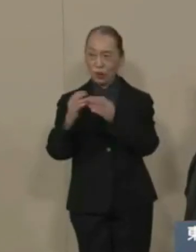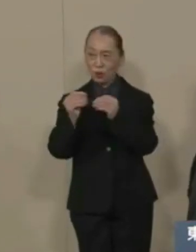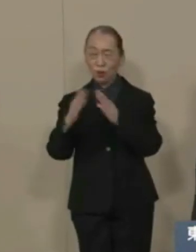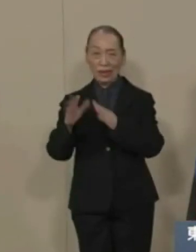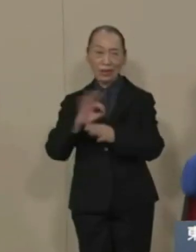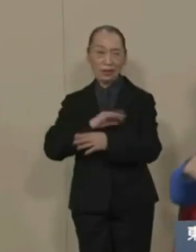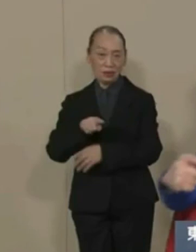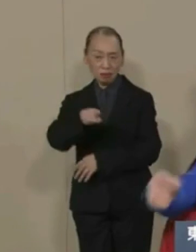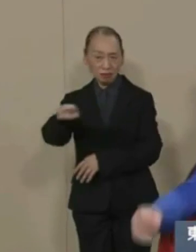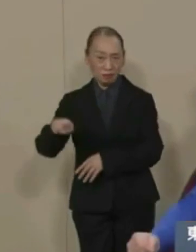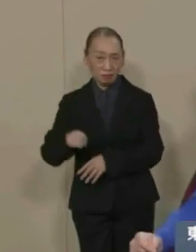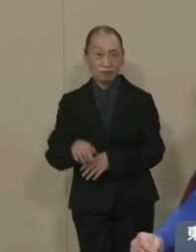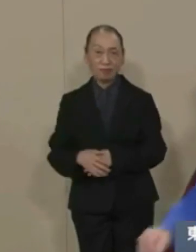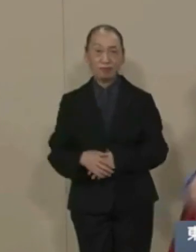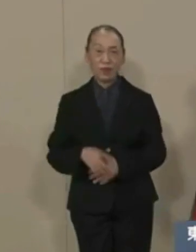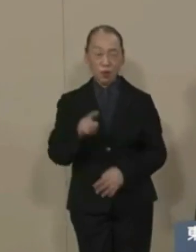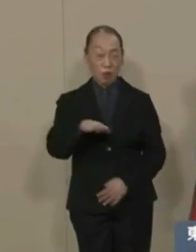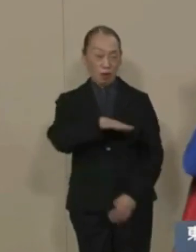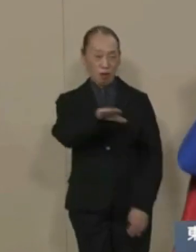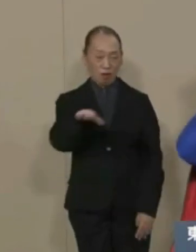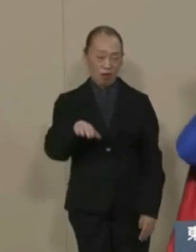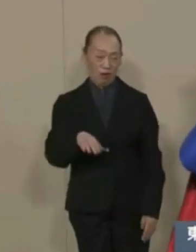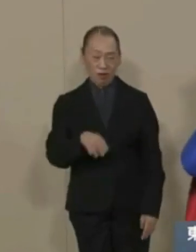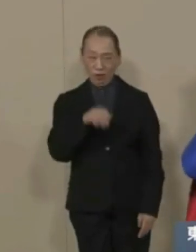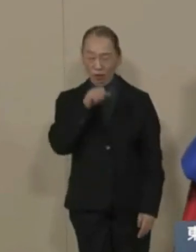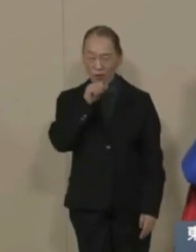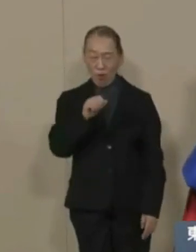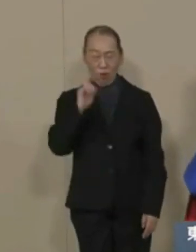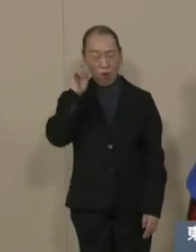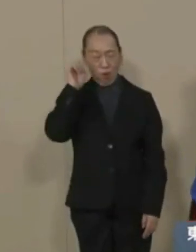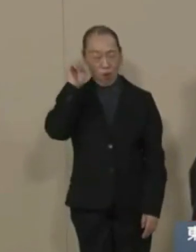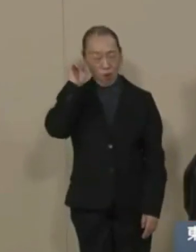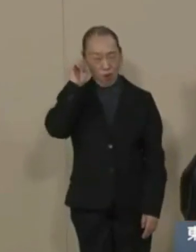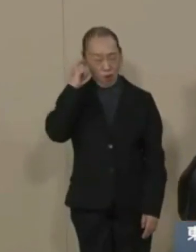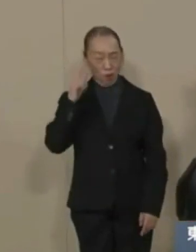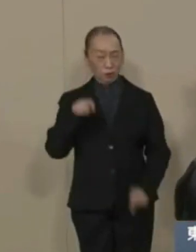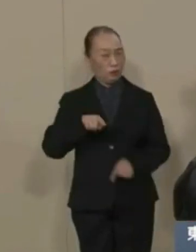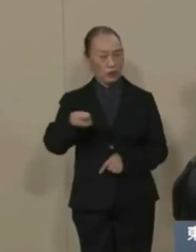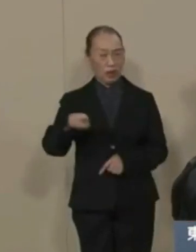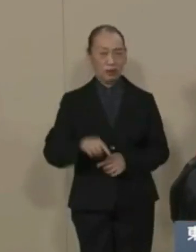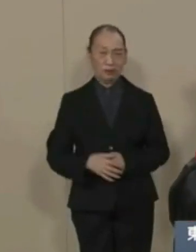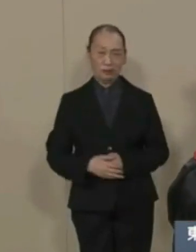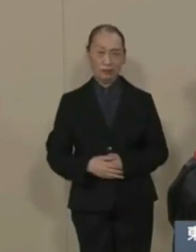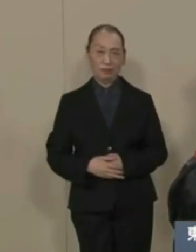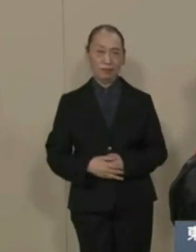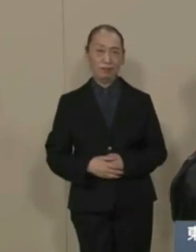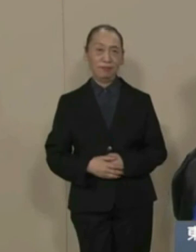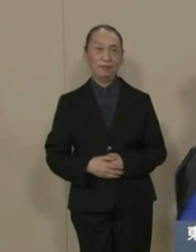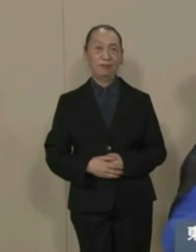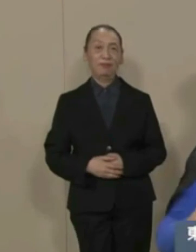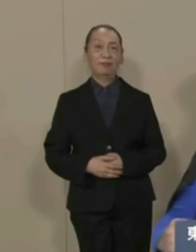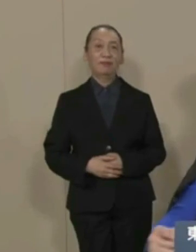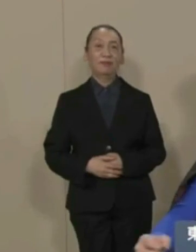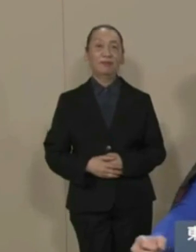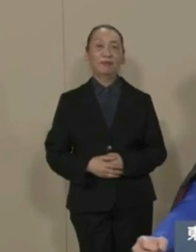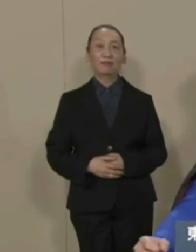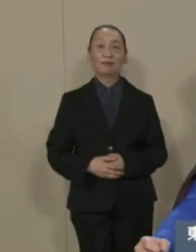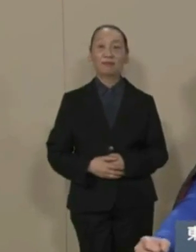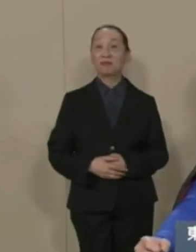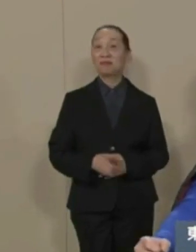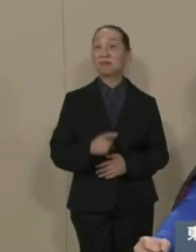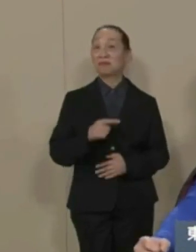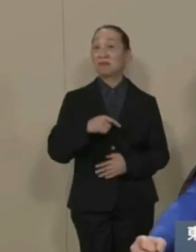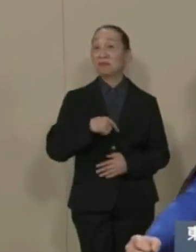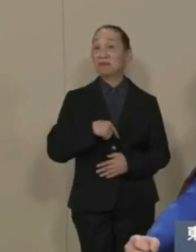いいんおめーな三尾をぴょっプチってやーく聞け己の